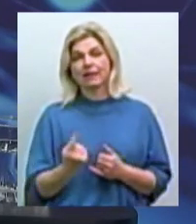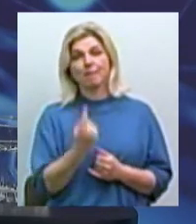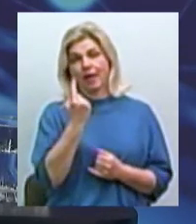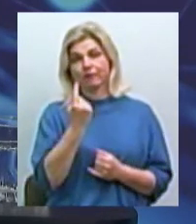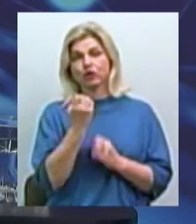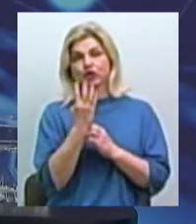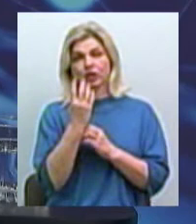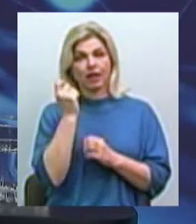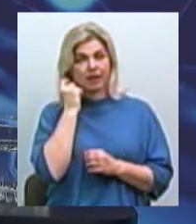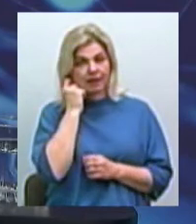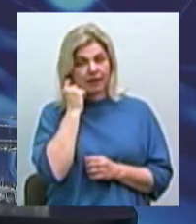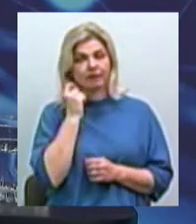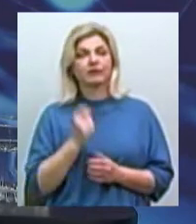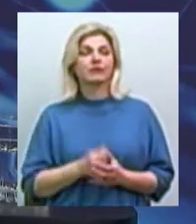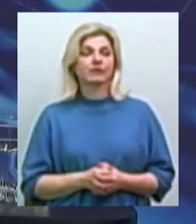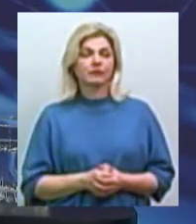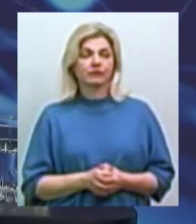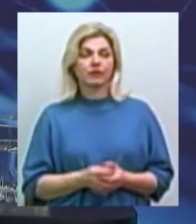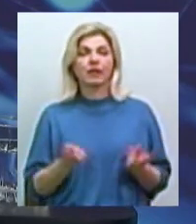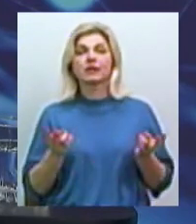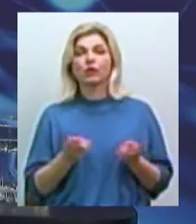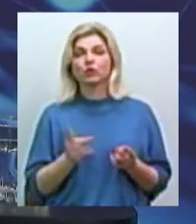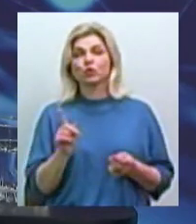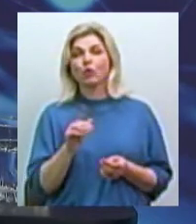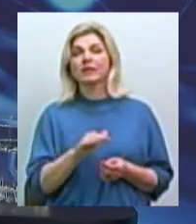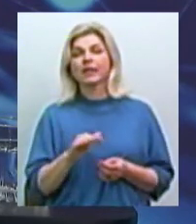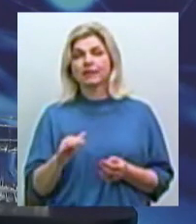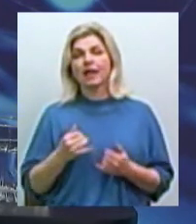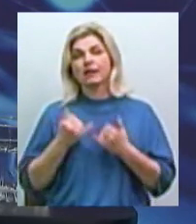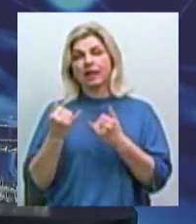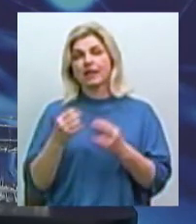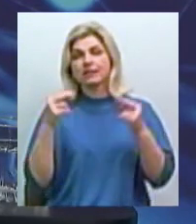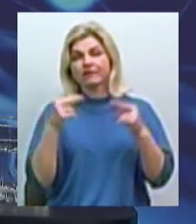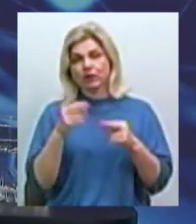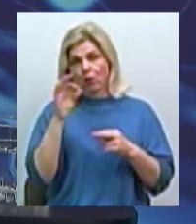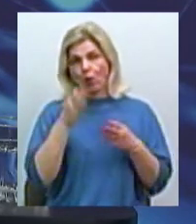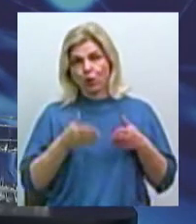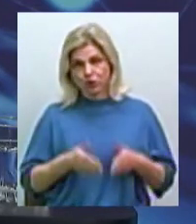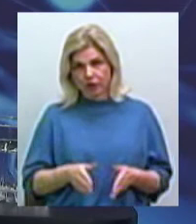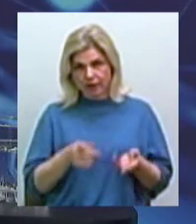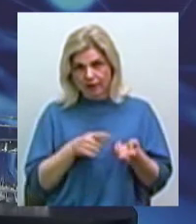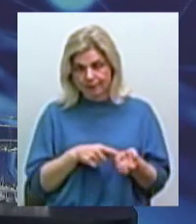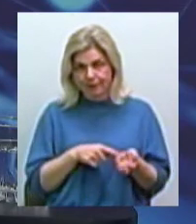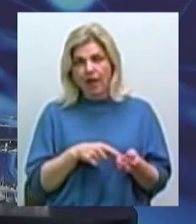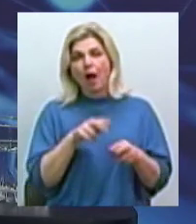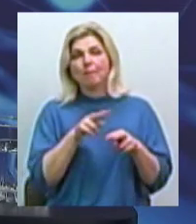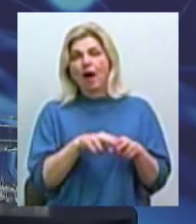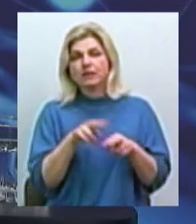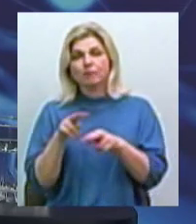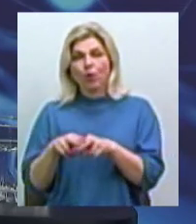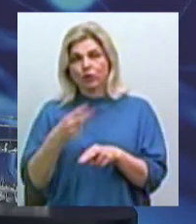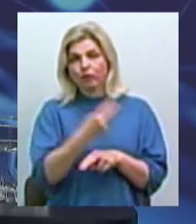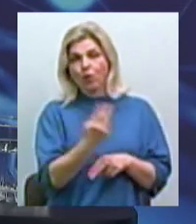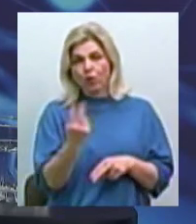14 років, ми бачили це в сюжеті, потрібно, щоб дитина надала свідоцтво про народження, паспорти обох батьків